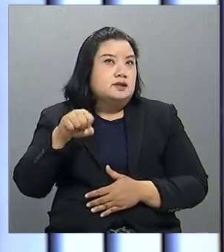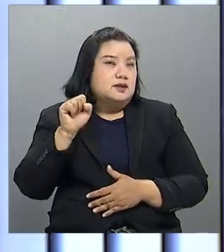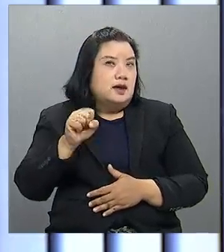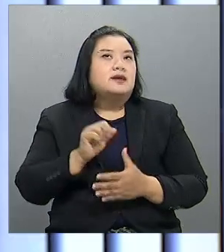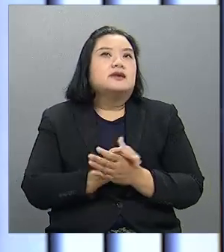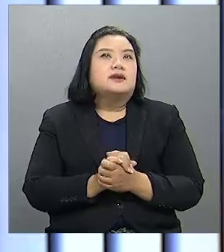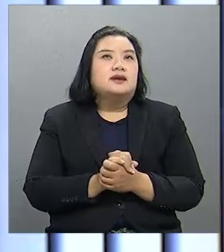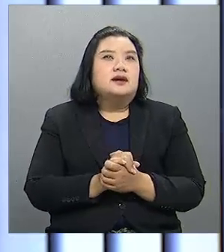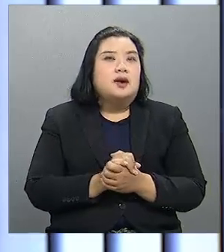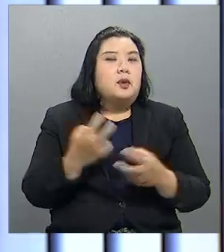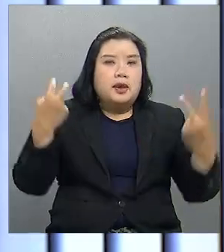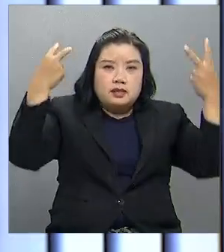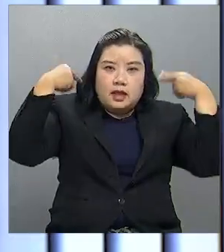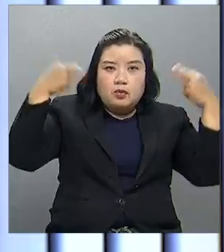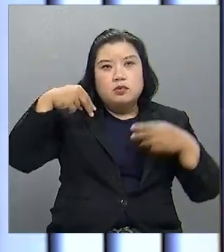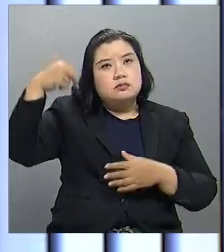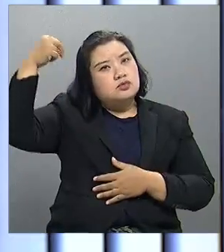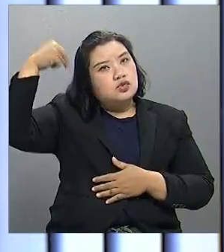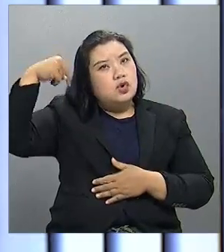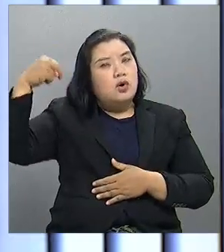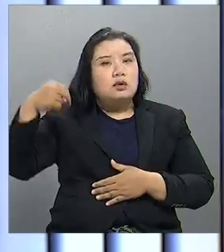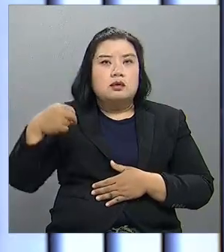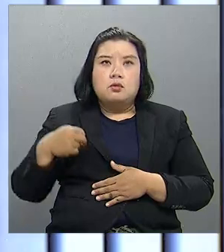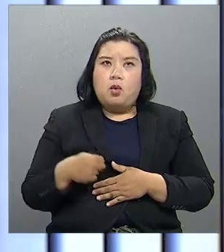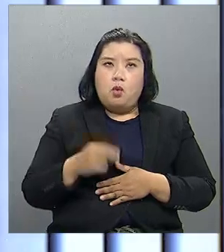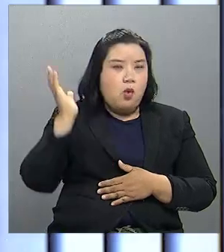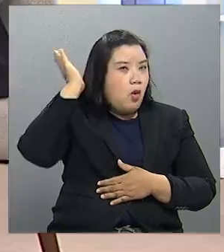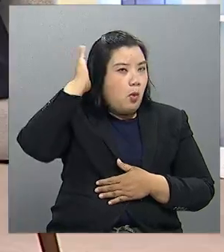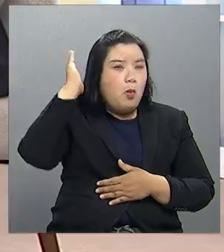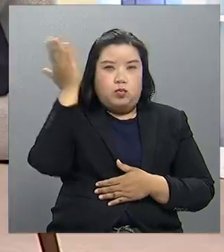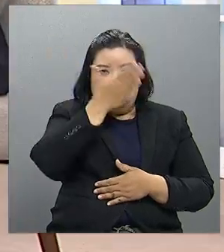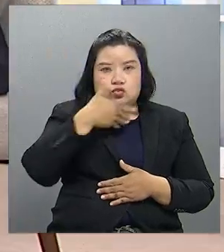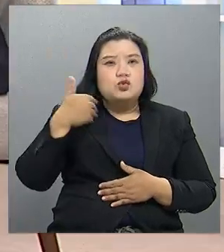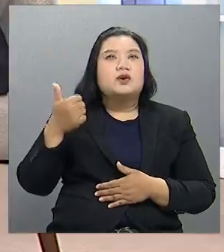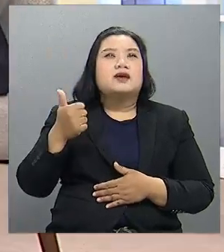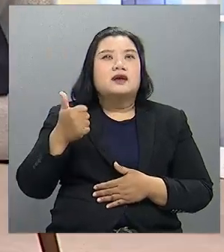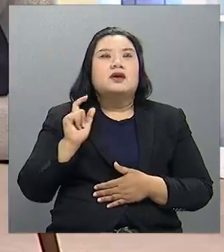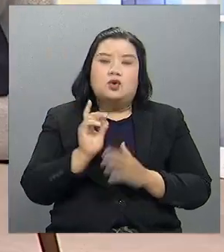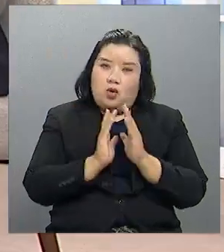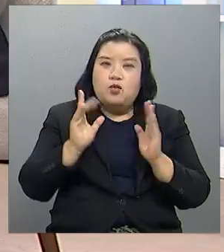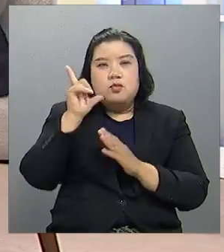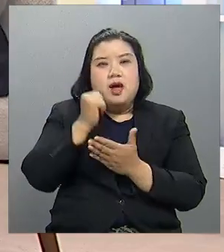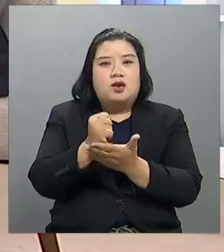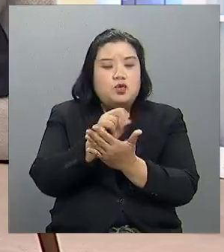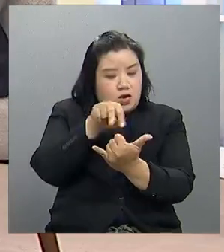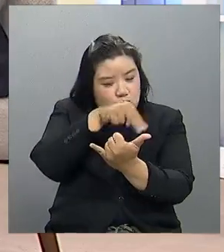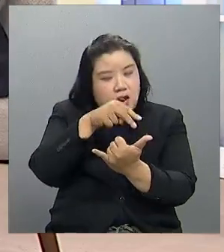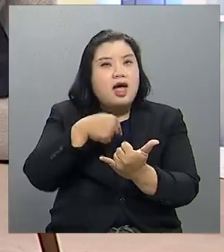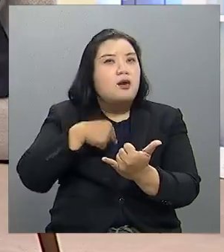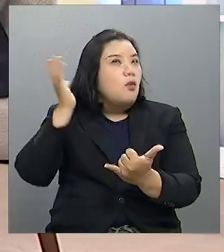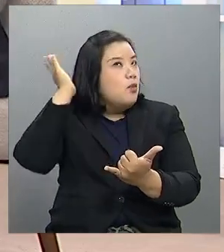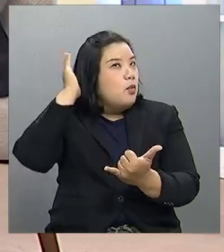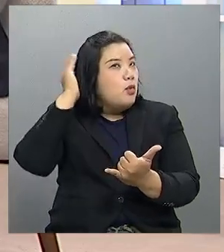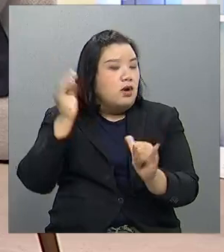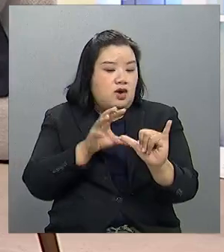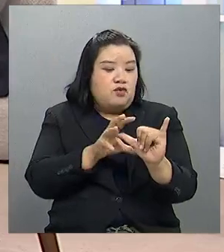ไปตัดผมเนี่ยช่างผมเนี่ยมีแต่คนบอกอู้หัวทุยได้อะไรขนาดนี้ก็ต้องขอบคุณคุณแม่นะครับที่ทำให้ผมนั้นมีอุปกรณ์ชิ้นนี้